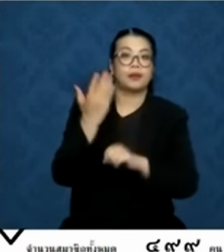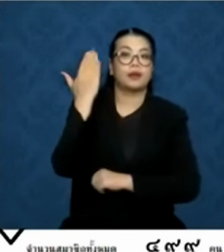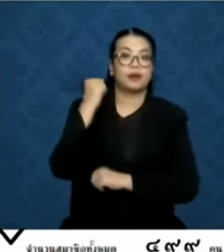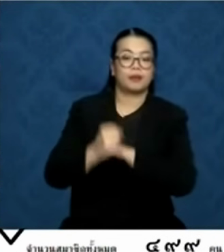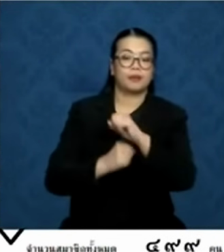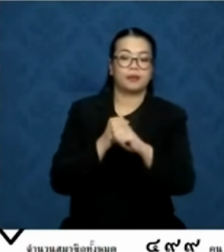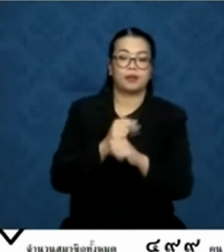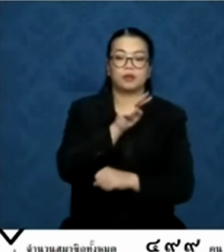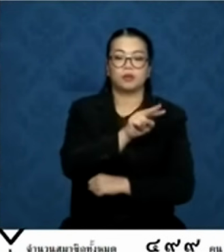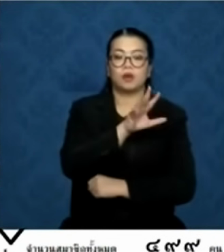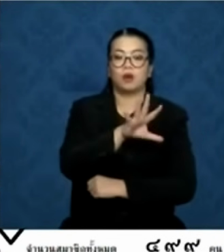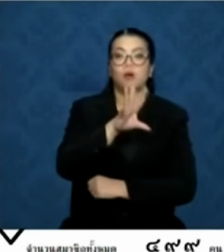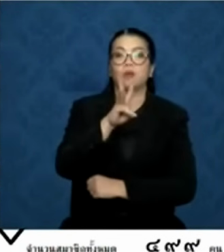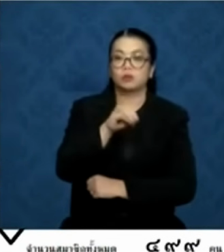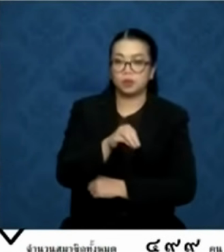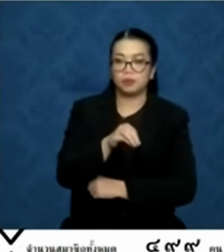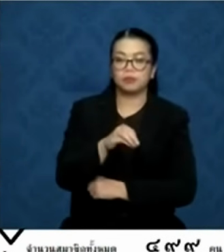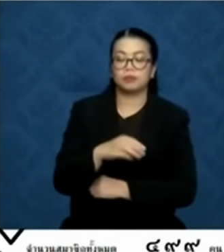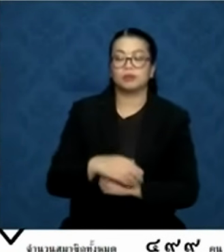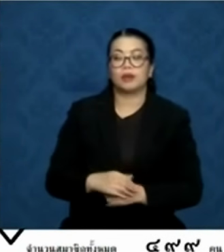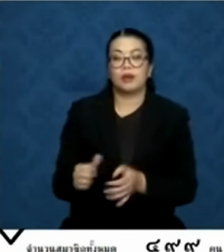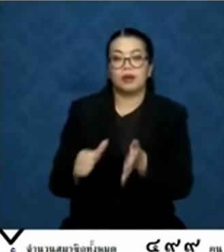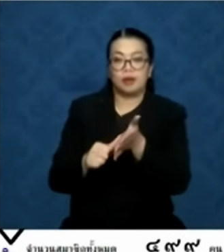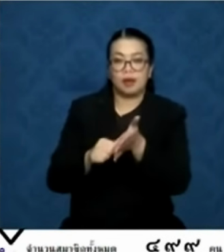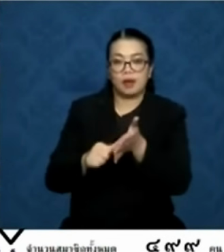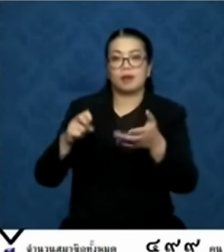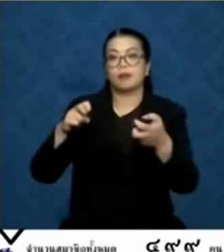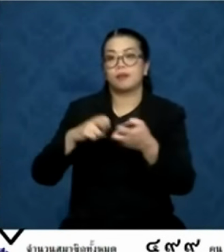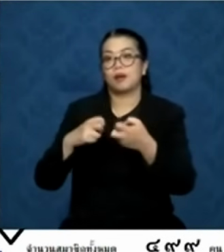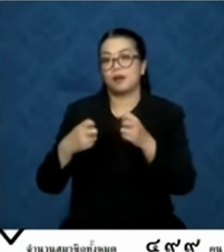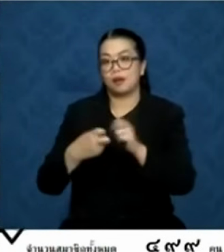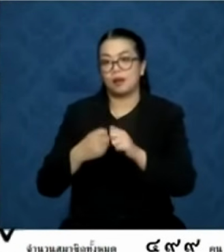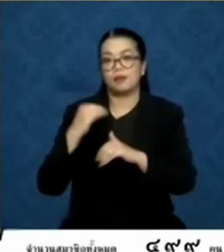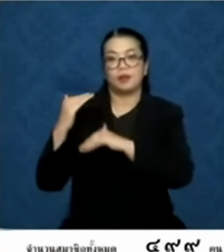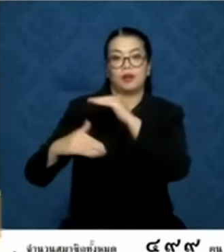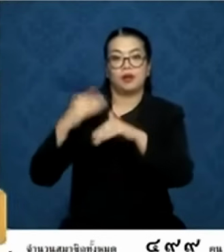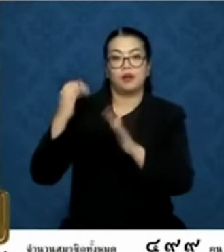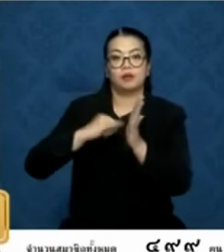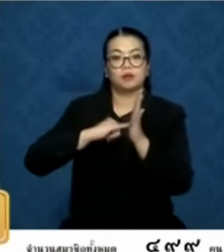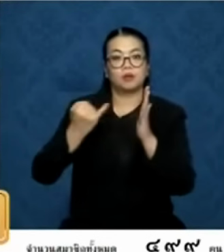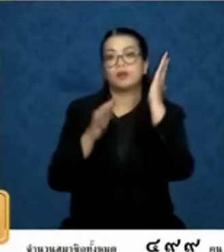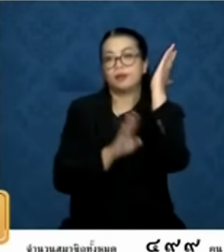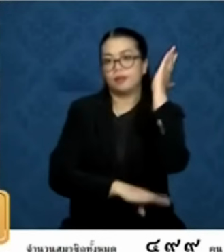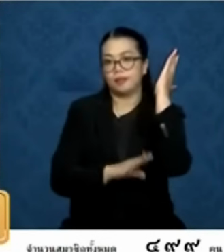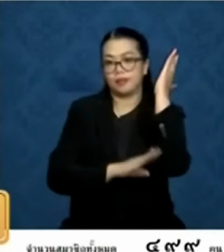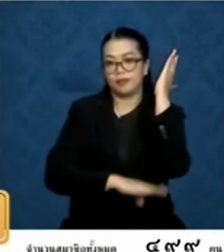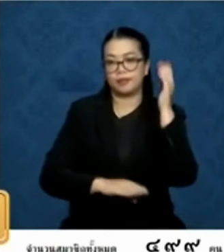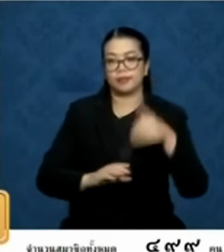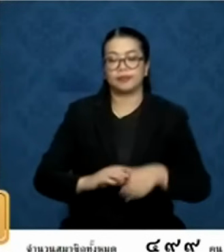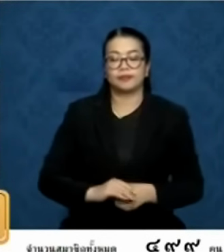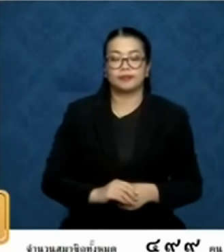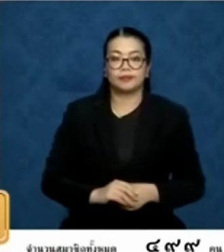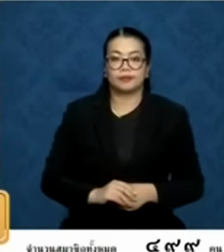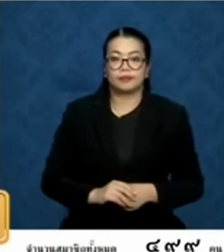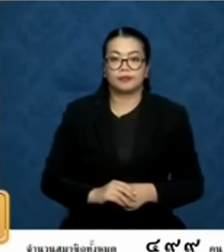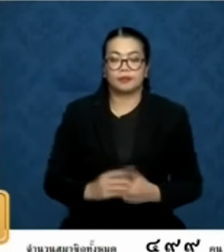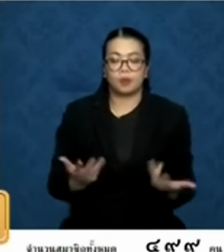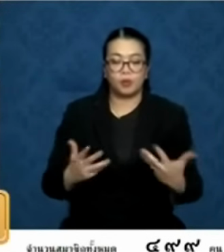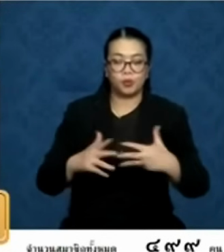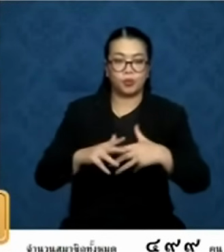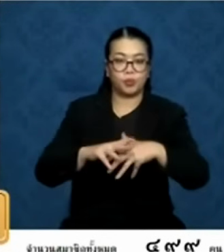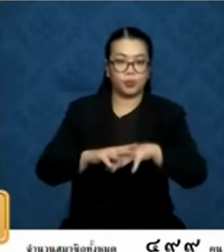2560โดยขับเคลื่อนการแก้ไขปัญหาและพัฒนาจังหวัดชายแดนภาคใต้แบบบูรณา